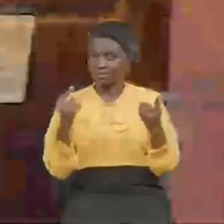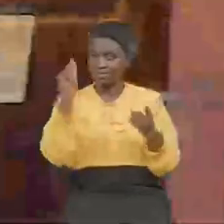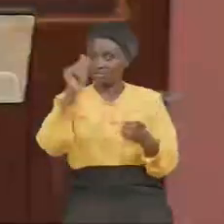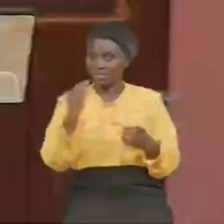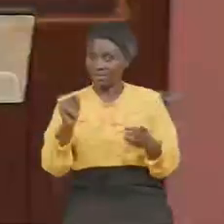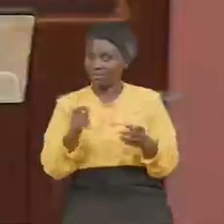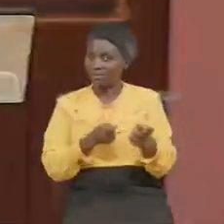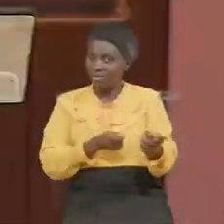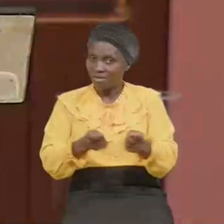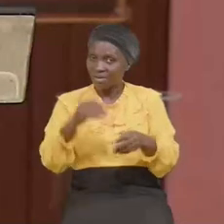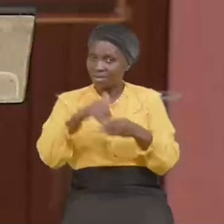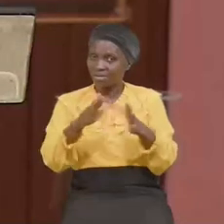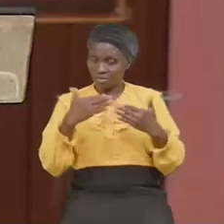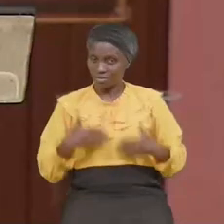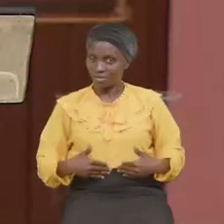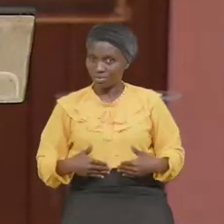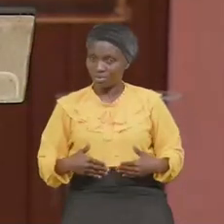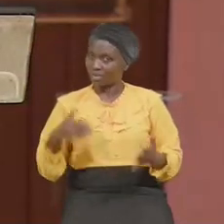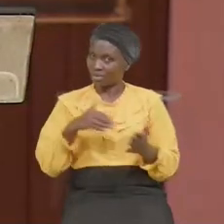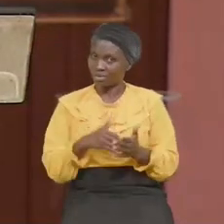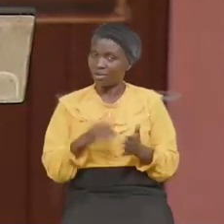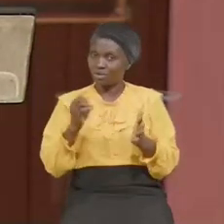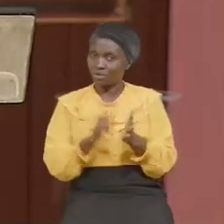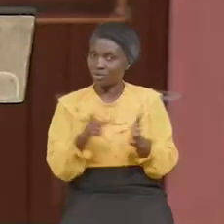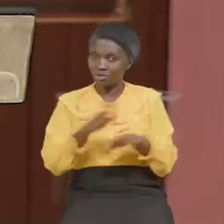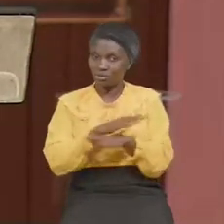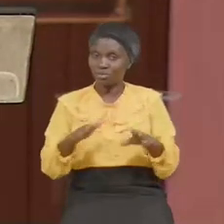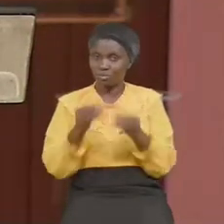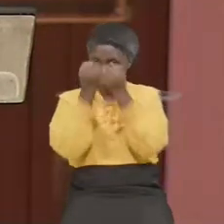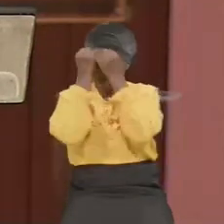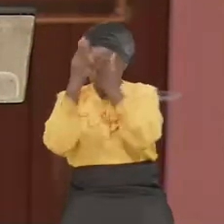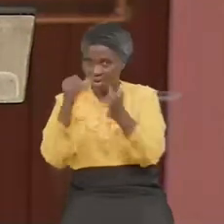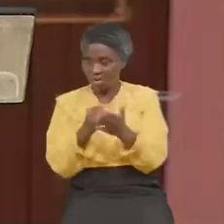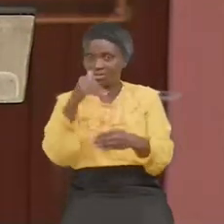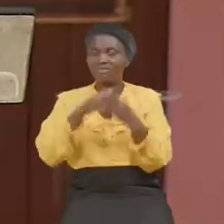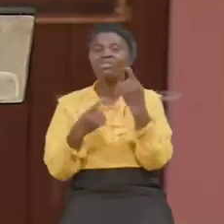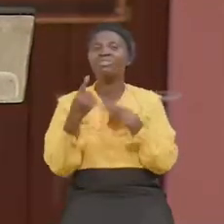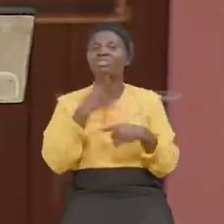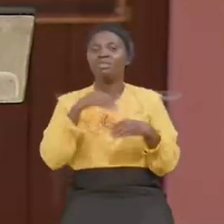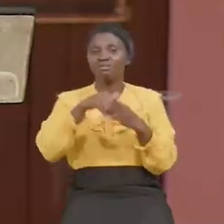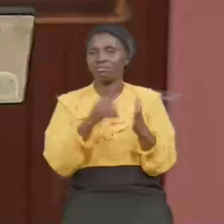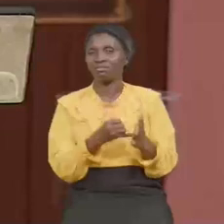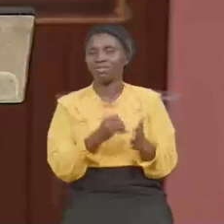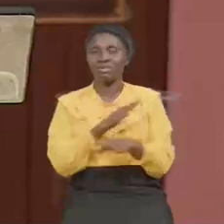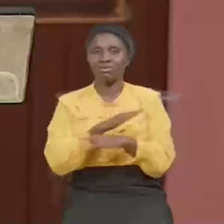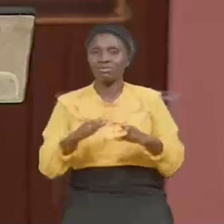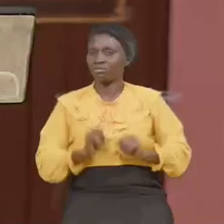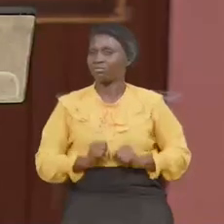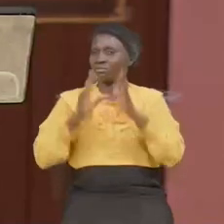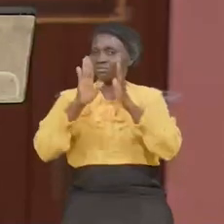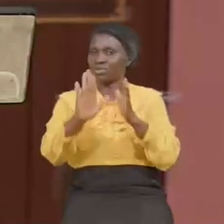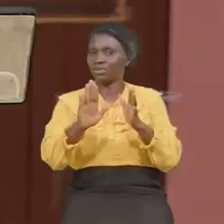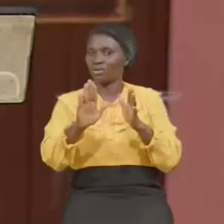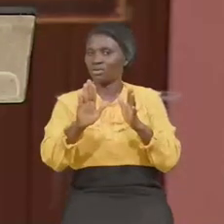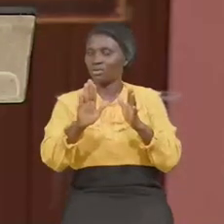à ses convoitises. Ne livrez pas vos membres, vos mains. Ne livrez pas